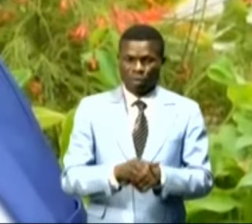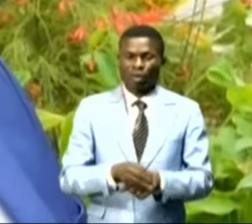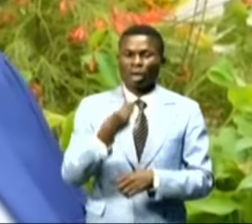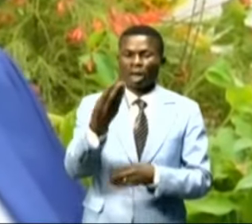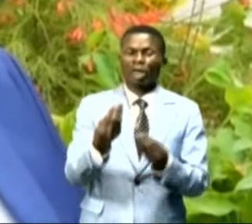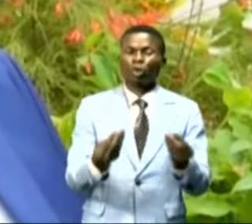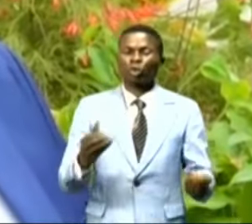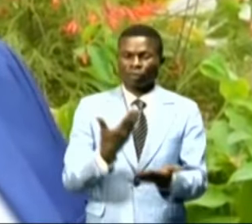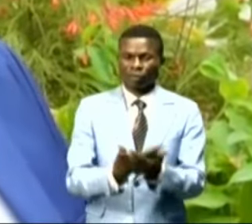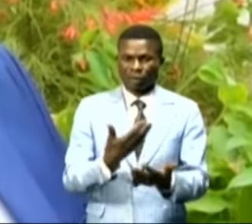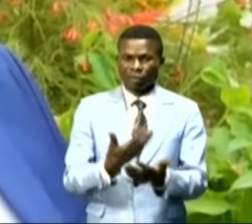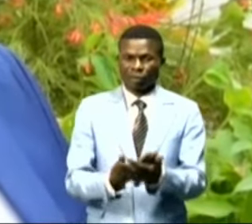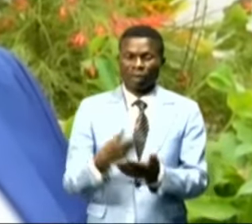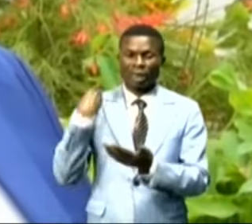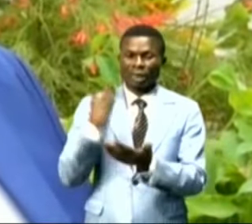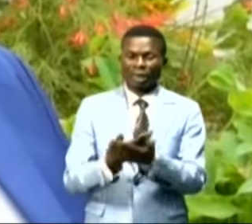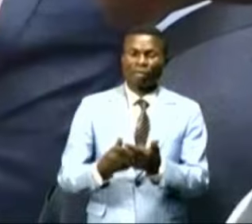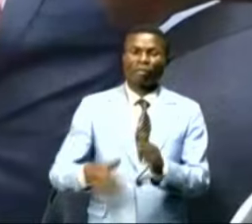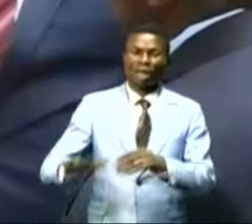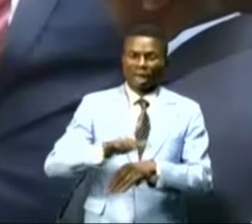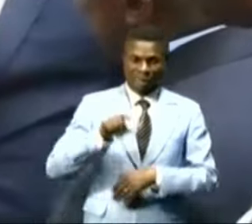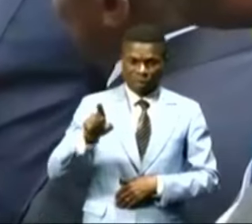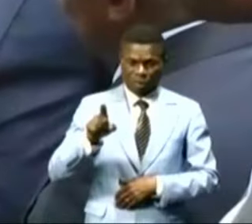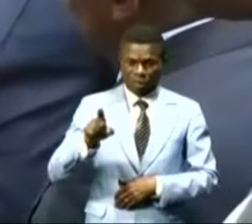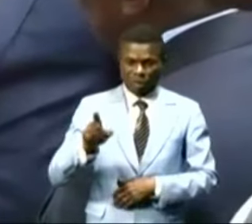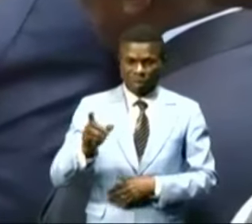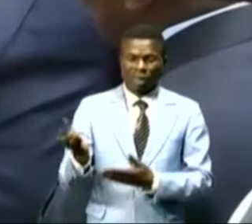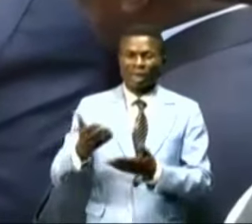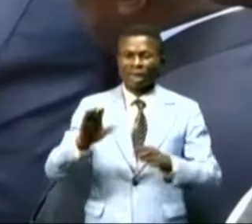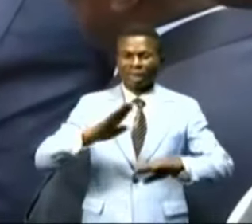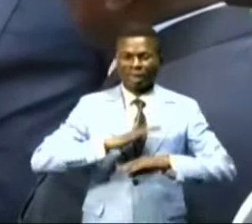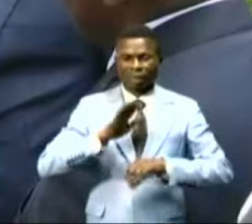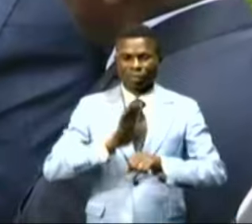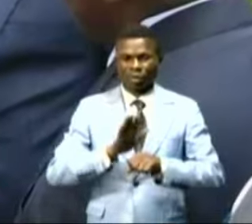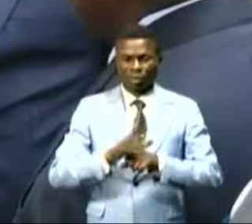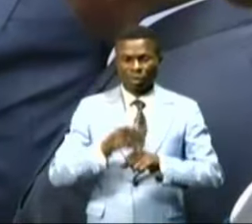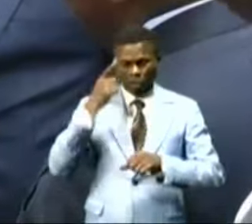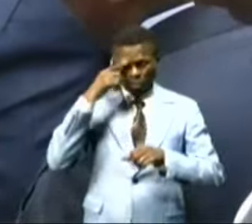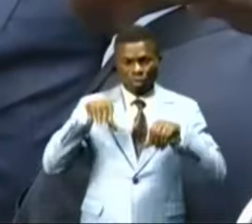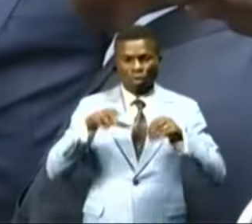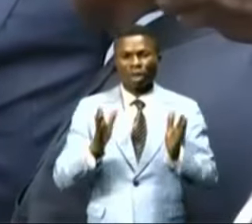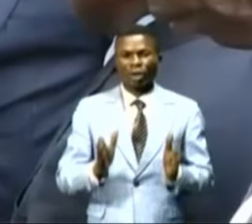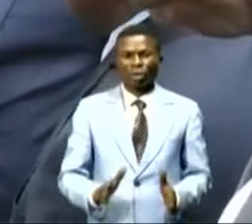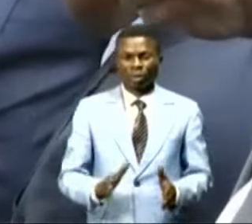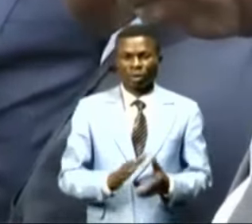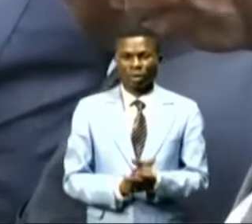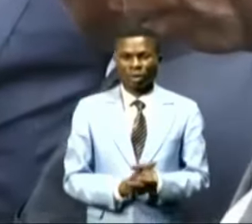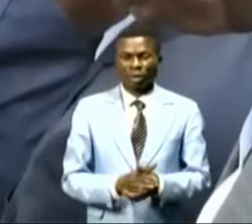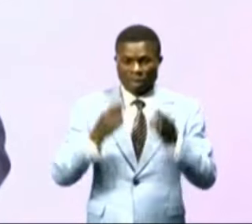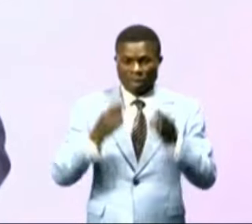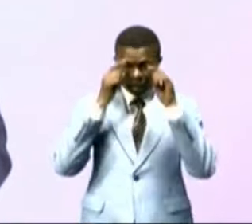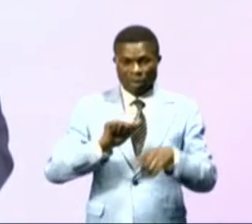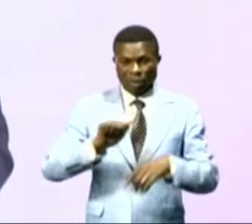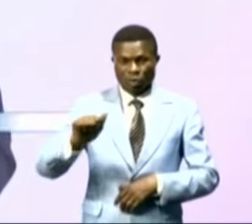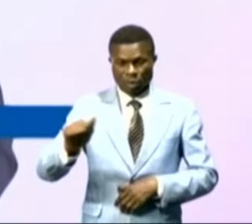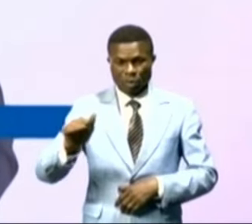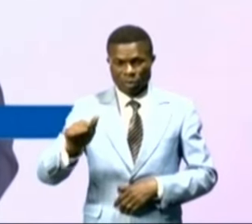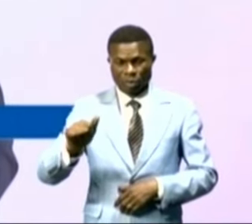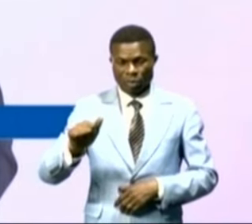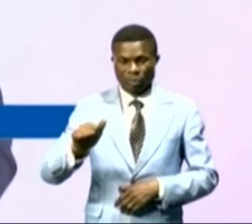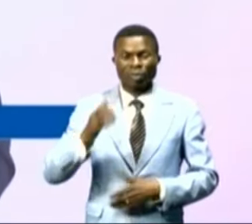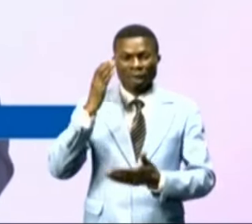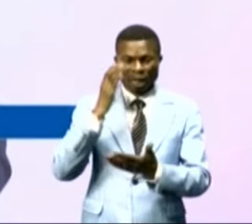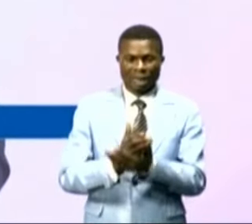problèmes dès son retour au pays. Une réelle satisfaction du côté congolais. Il a pris l'engagement de devoir mettre